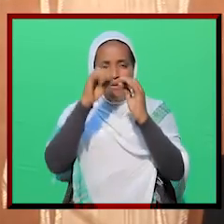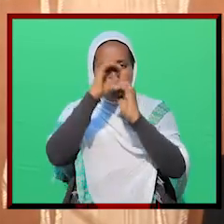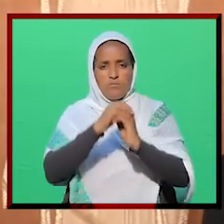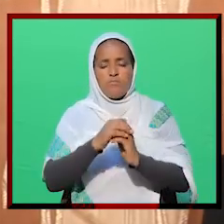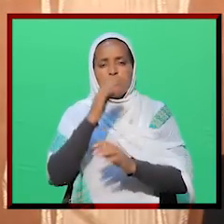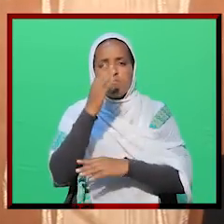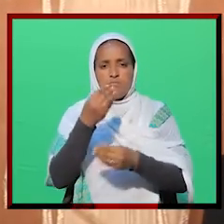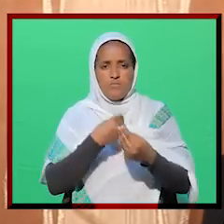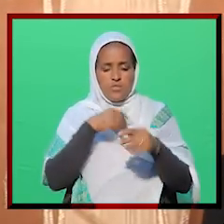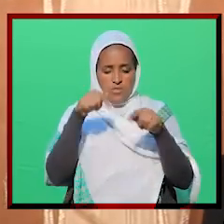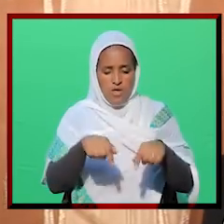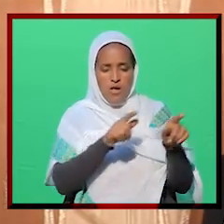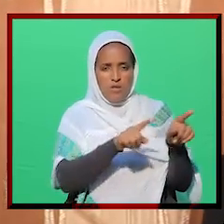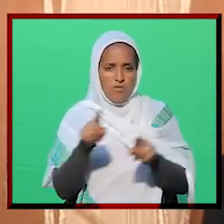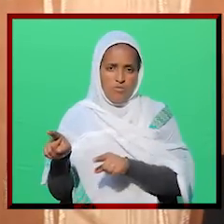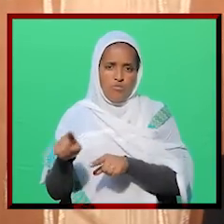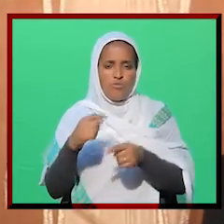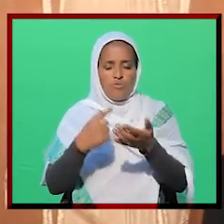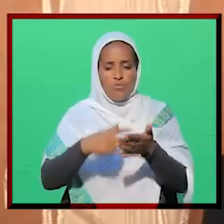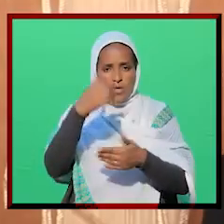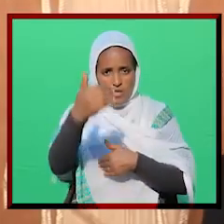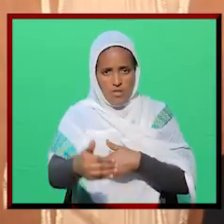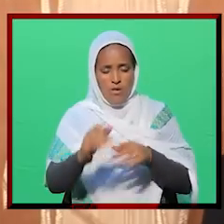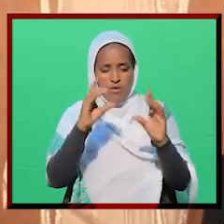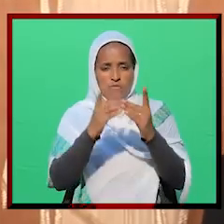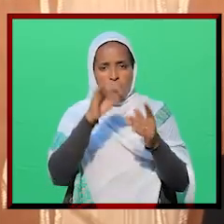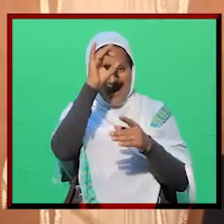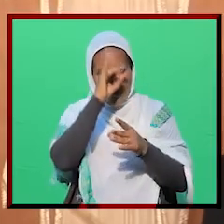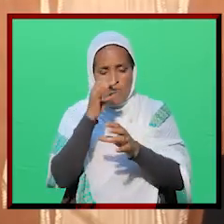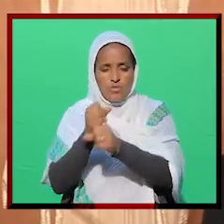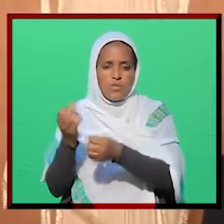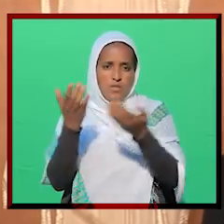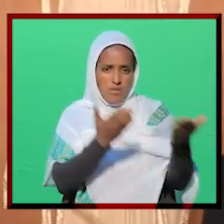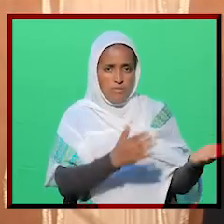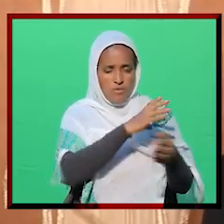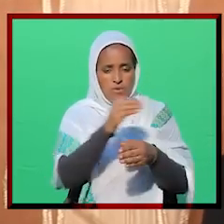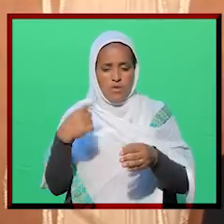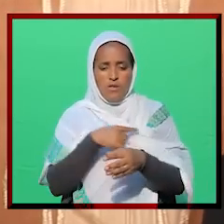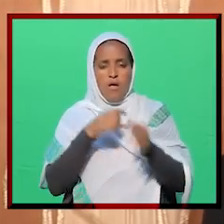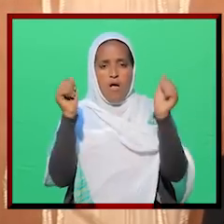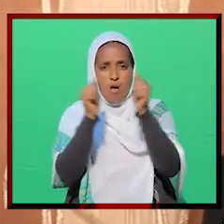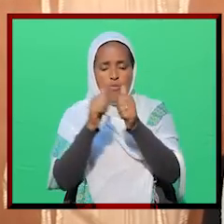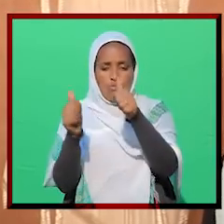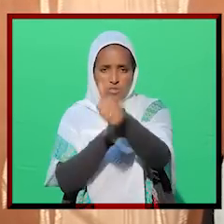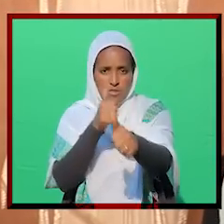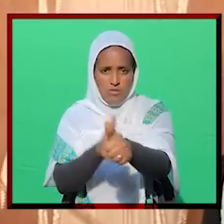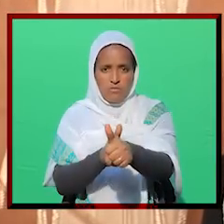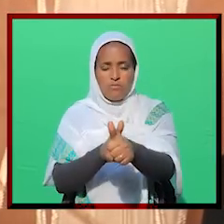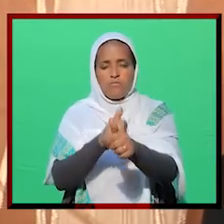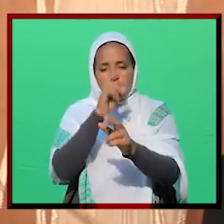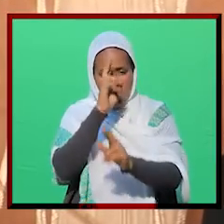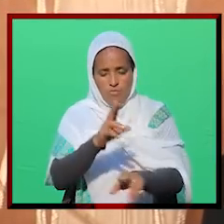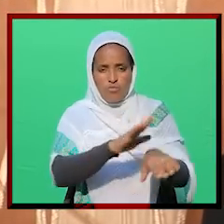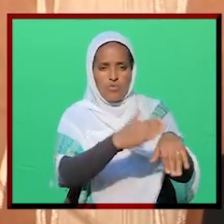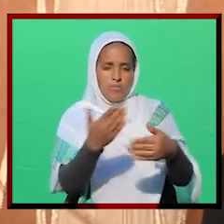ማስተጣታችን መውያታችን የሚታወስ ነው። ዛሬ ደግሞ ቀጣይን ክፍል ሊቃውንቱን ይዘን ቀርበናልና ከኛ ጋር ሆናችሁ